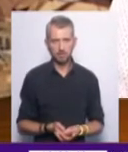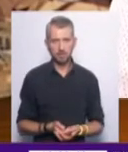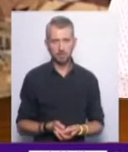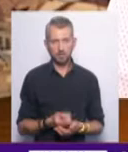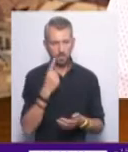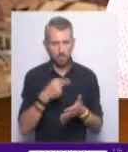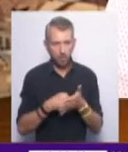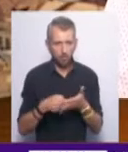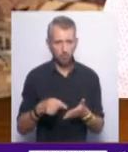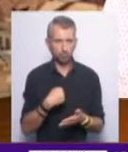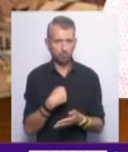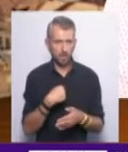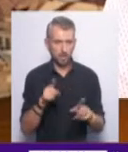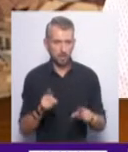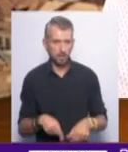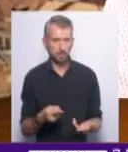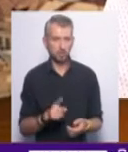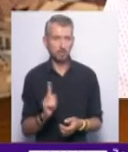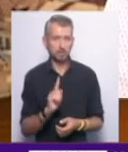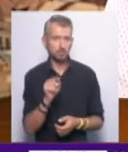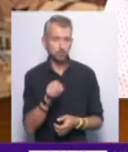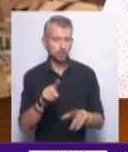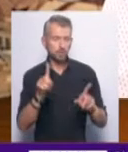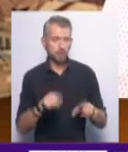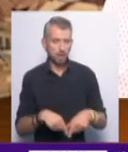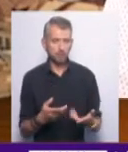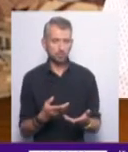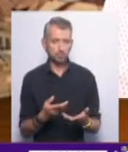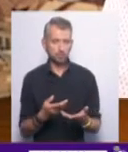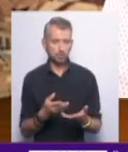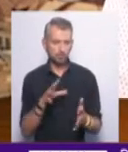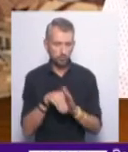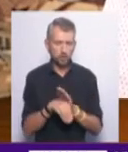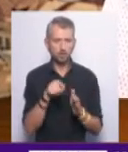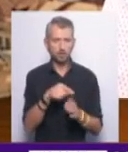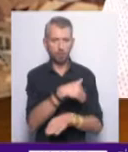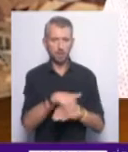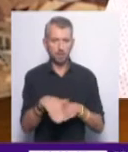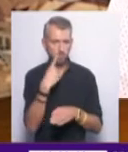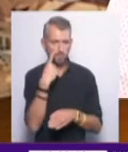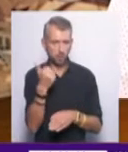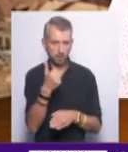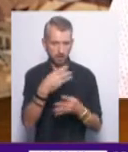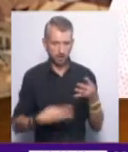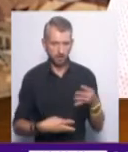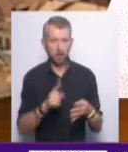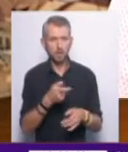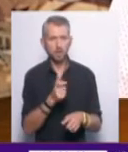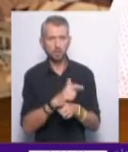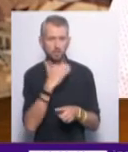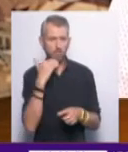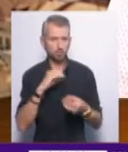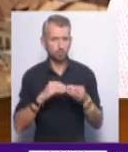наголошую, що і до мене теж, щоб вони все ж таки поставили цю адресу в пріоритеті. Mm-hmm. Але ж дуже багато